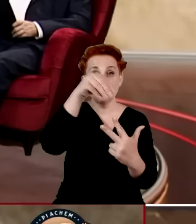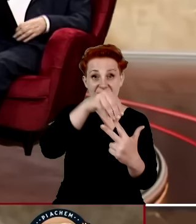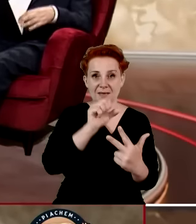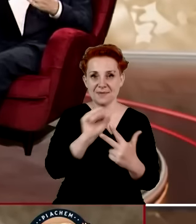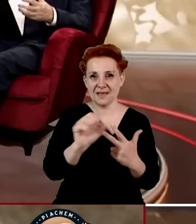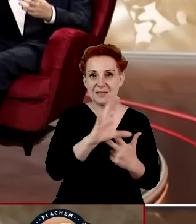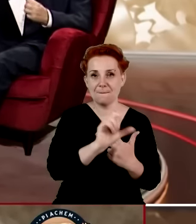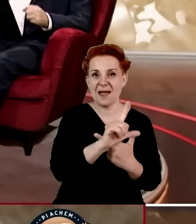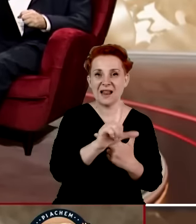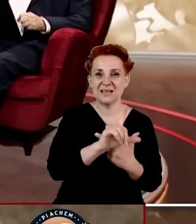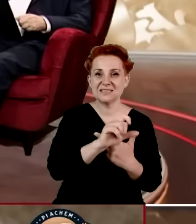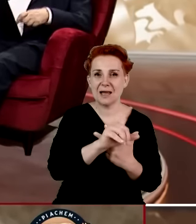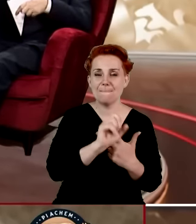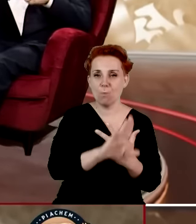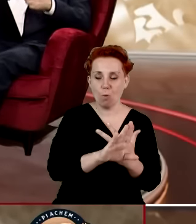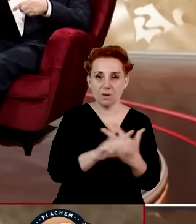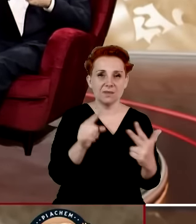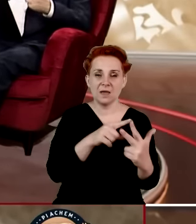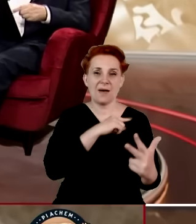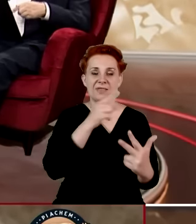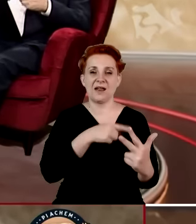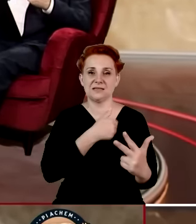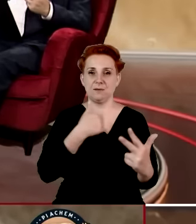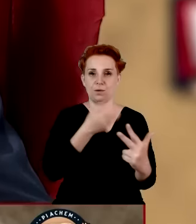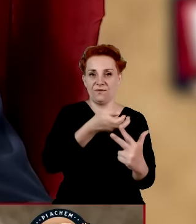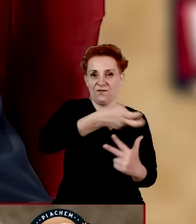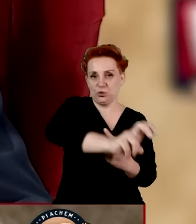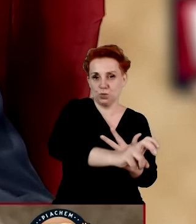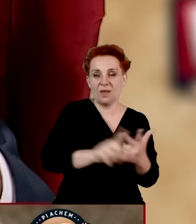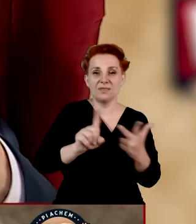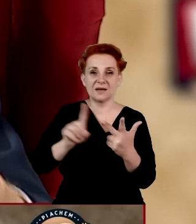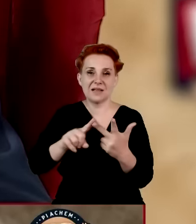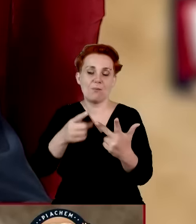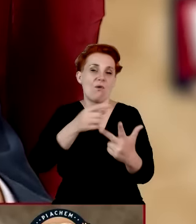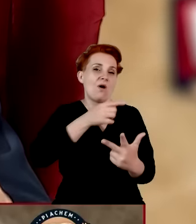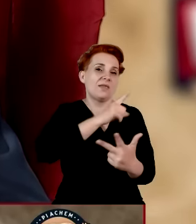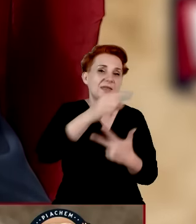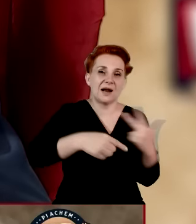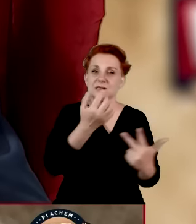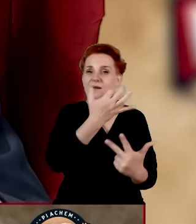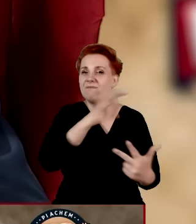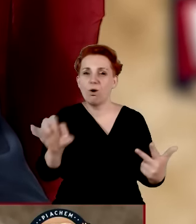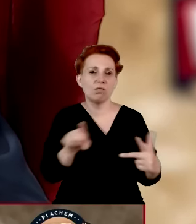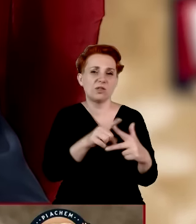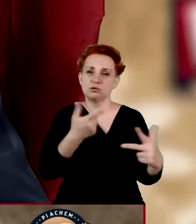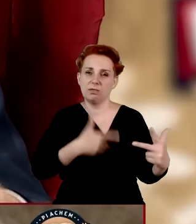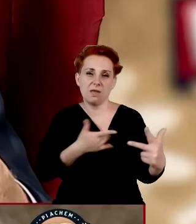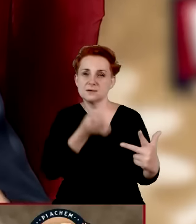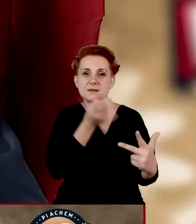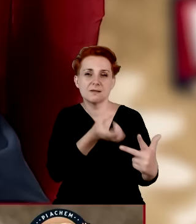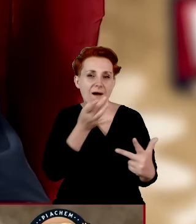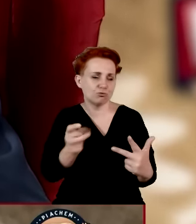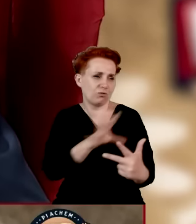jest jakby wydziedziczony z tradycji polskiej, to tak samo jest wydziedziczony z tradycji wolności, z niechęci do donosicielstwa, z tego wszystkiego.